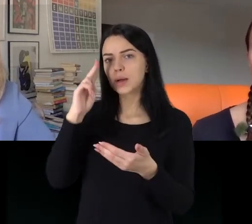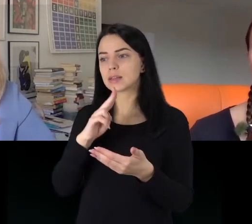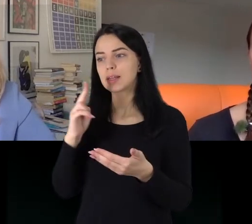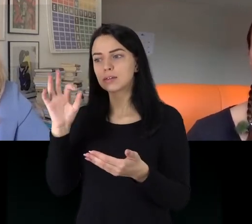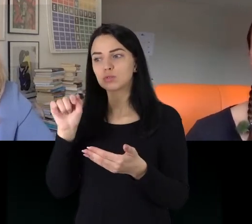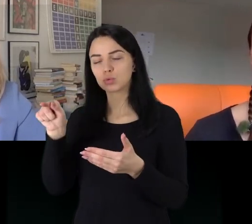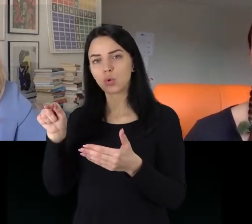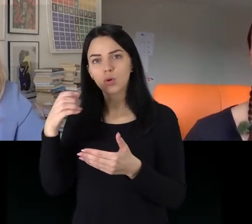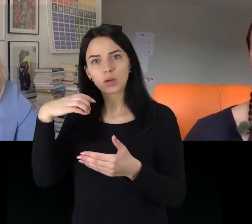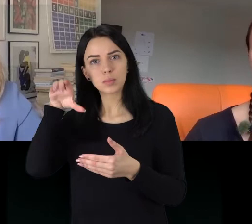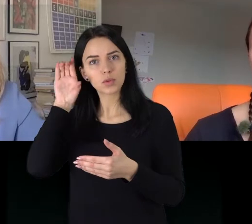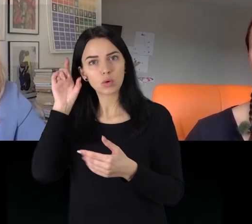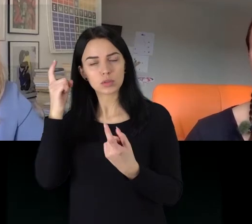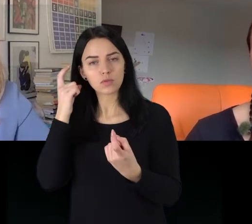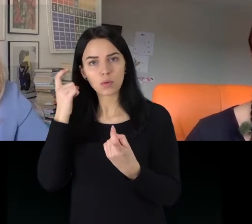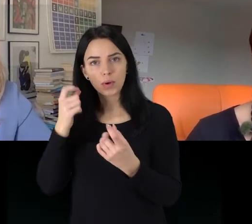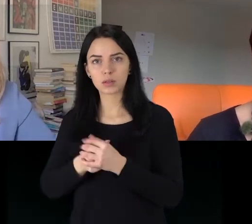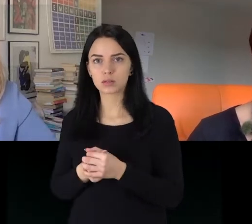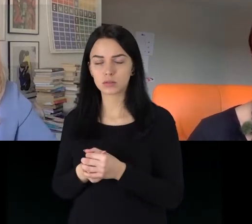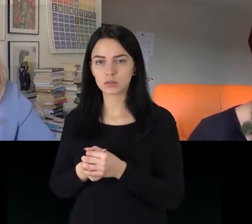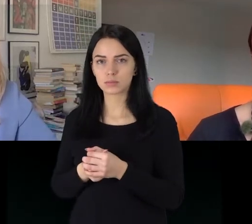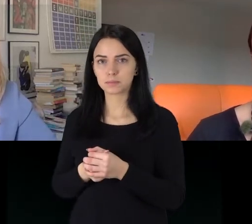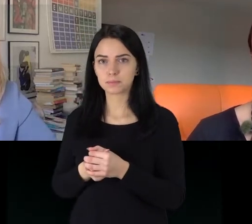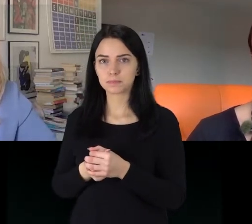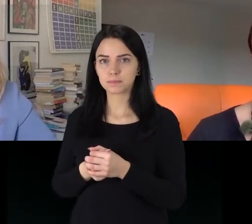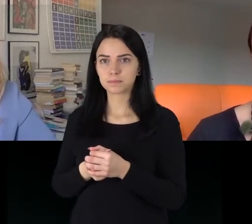apie tą šeimą, kurioje gyvena.